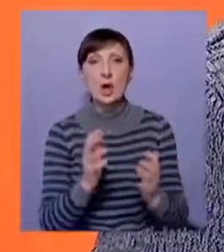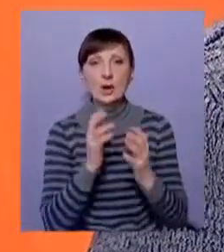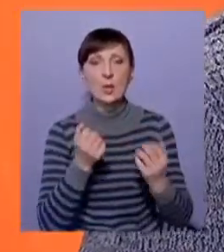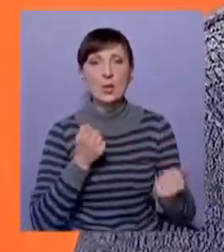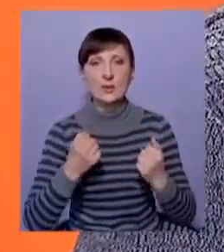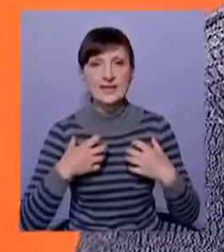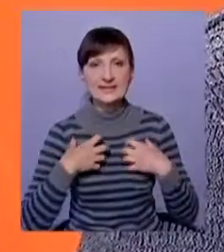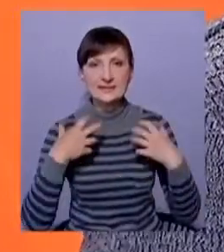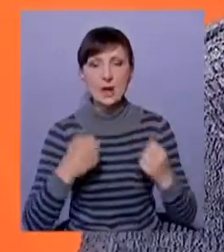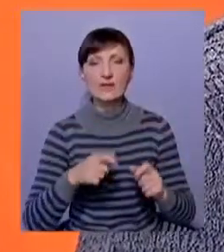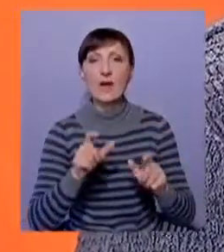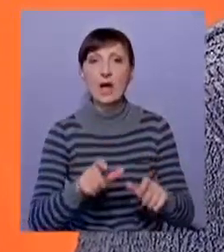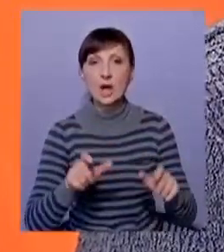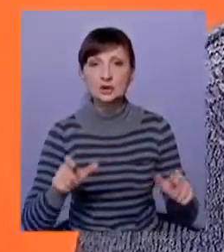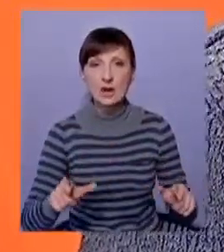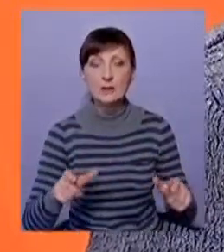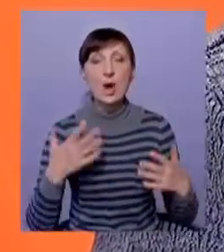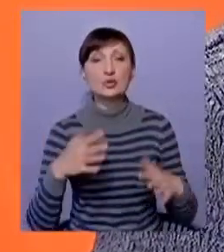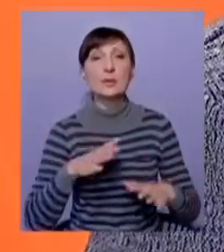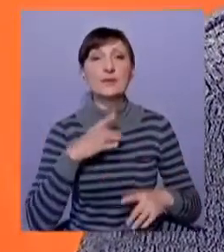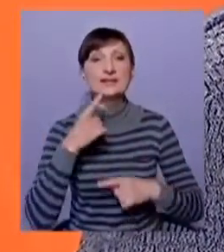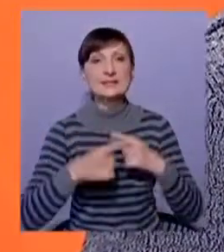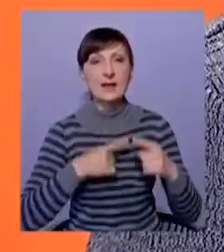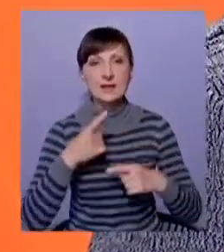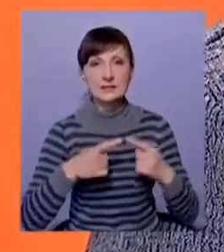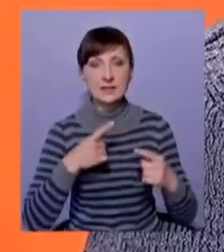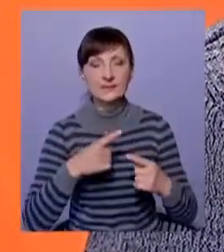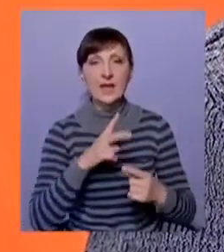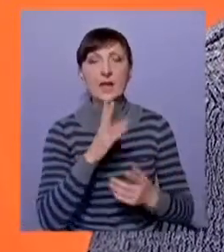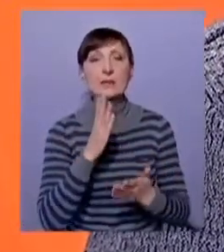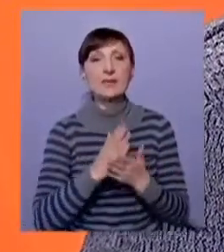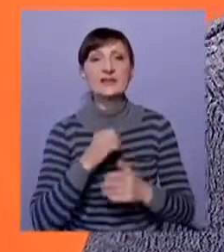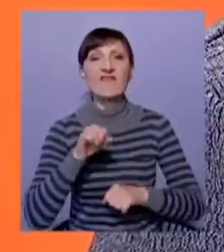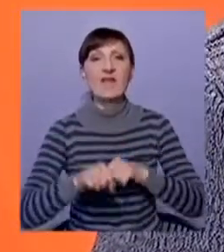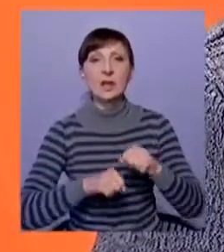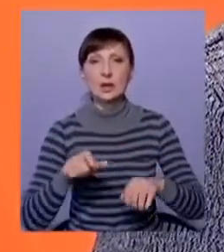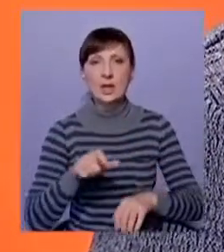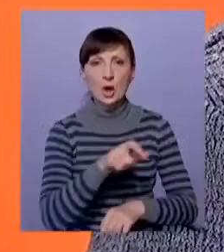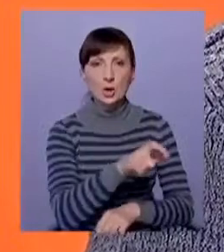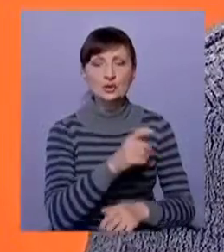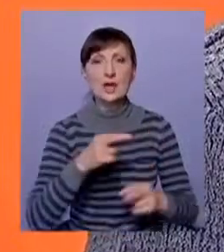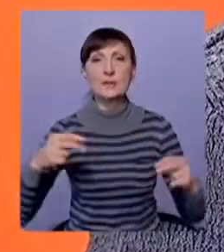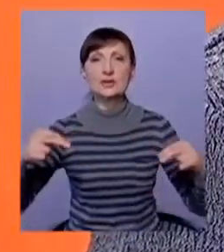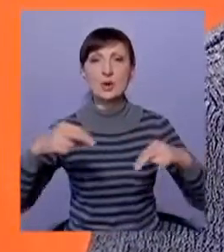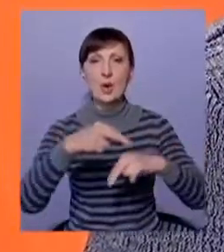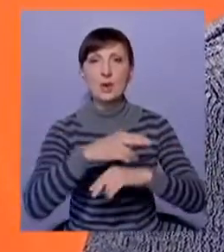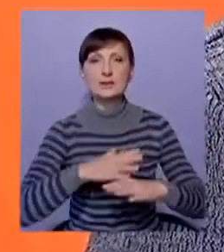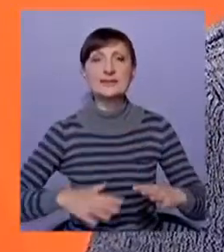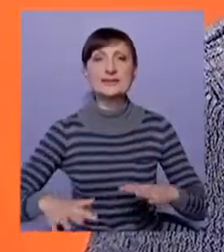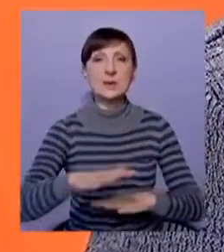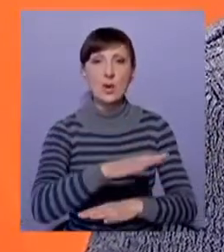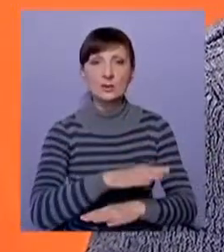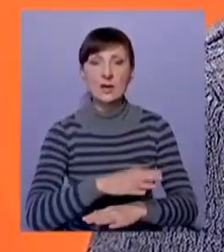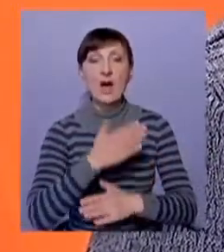укрепление здоровья горожан. Это, как уже и было сказано, имеющиеся велодорожки, это пешеходные зоны. А